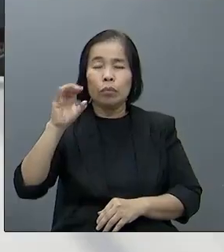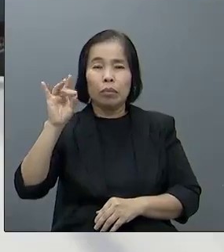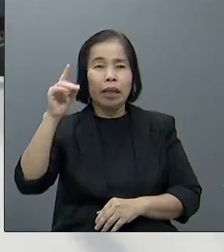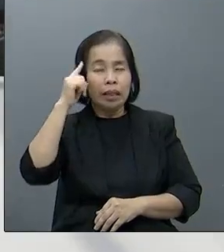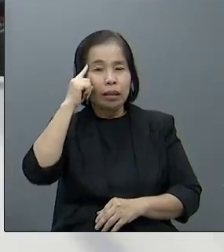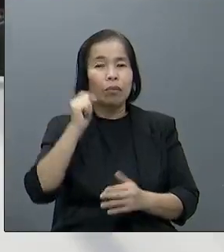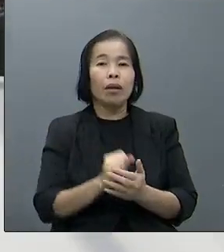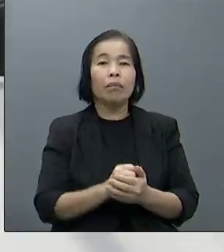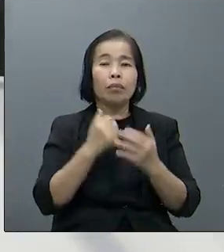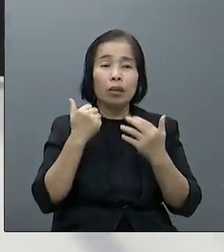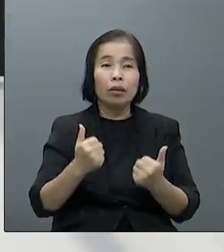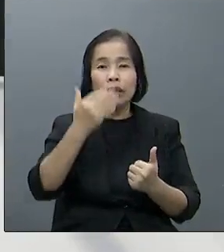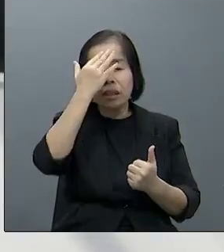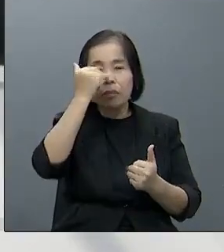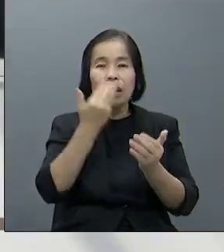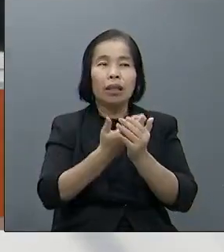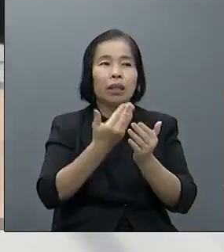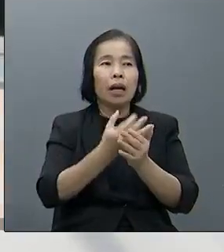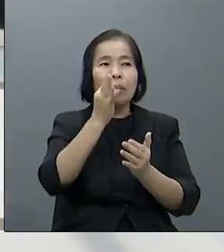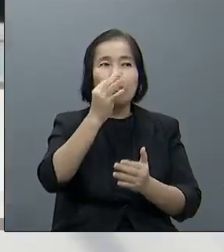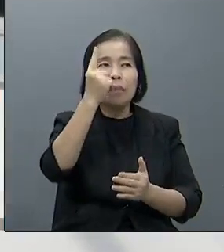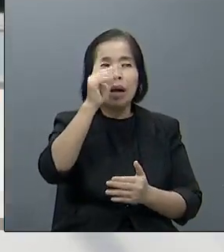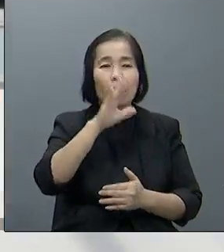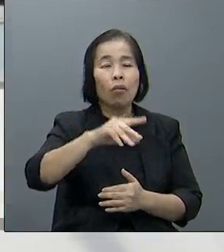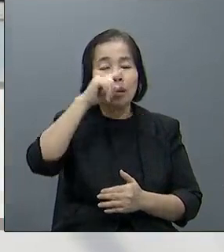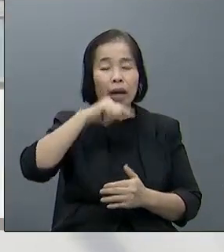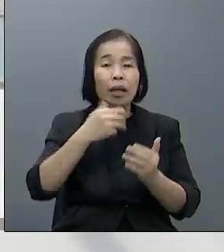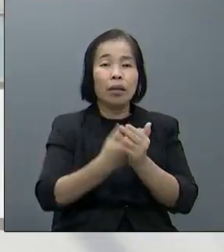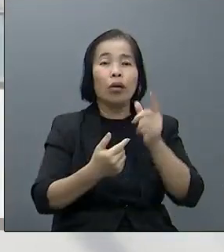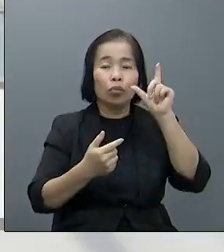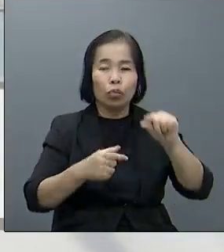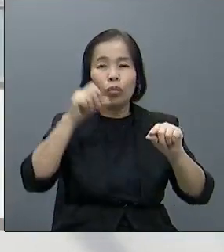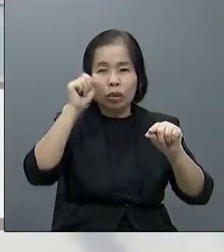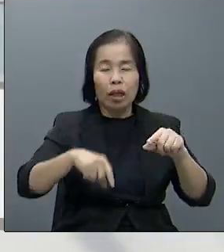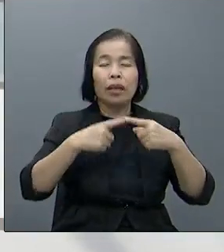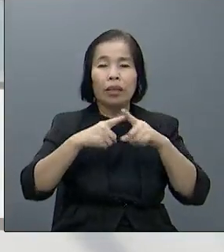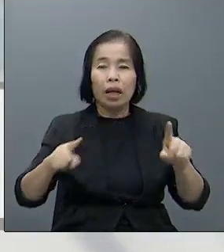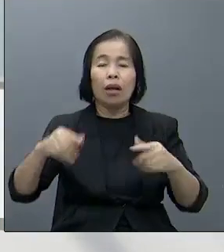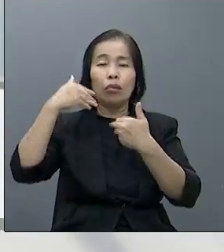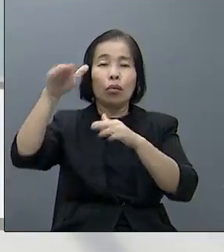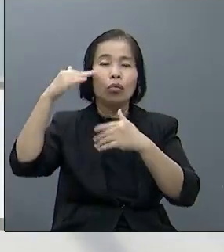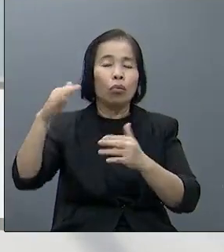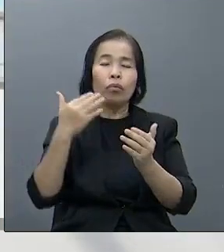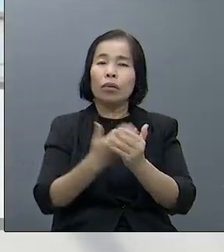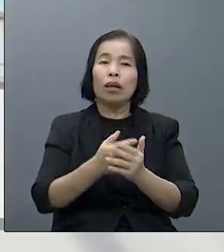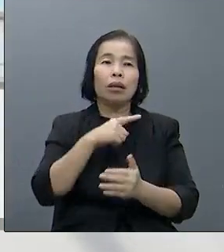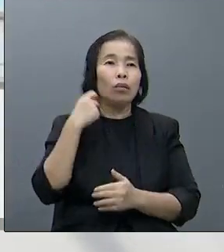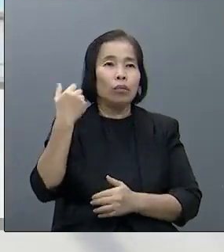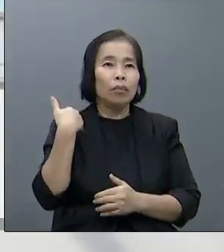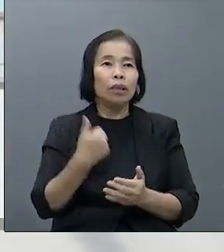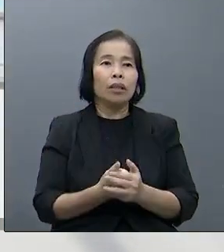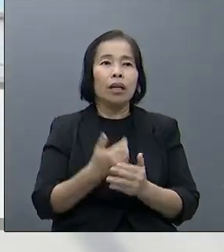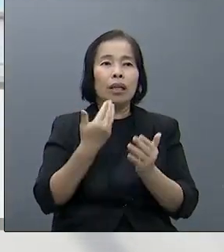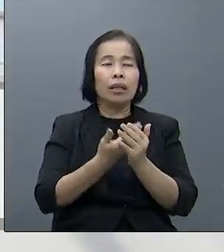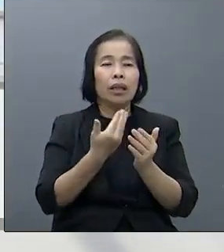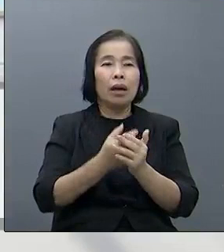บาทที่อ่อนค่าดูแล้วมันอาจจะเป็นผลดีกับการส่งออกค่ะแต่ว่าการงำเข้าเนี่ยมันไม่ได้ส่งผลดีแน่ๆนะค่าเงินบาทที่อ่อนลง